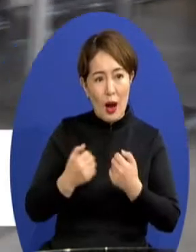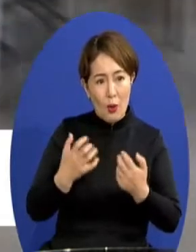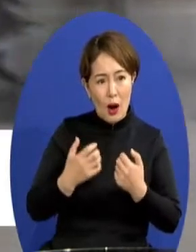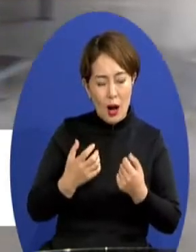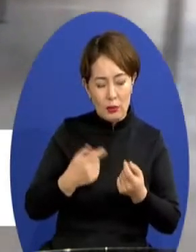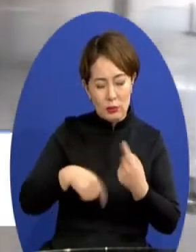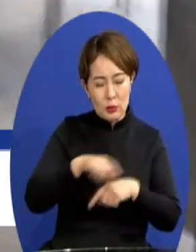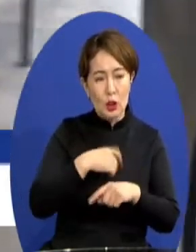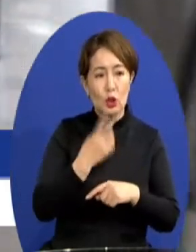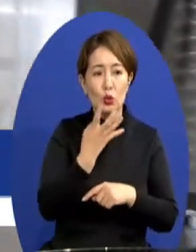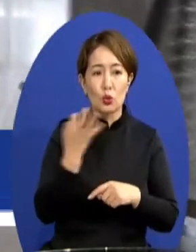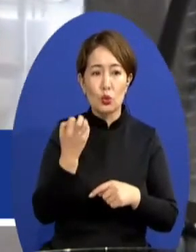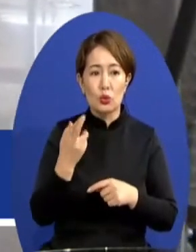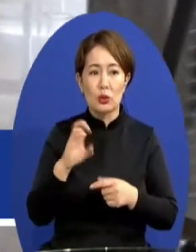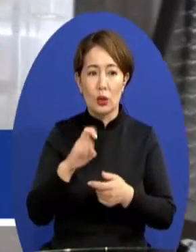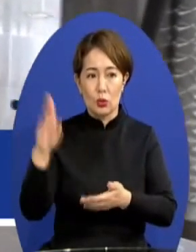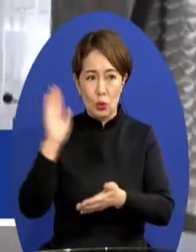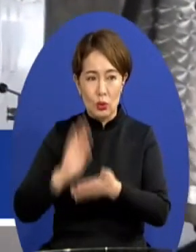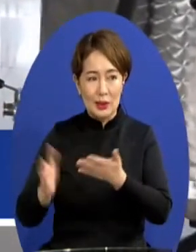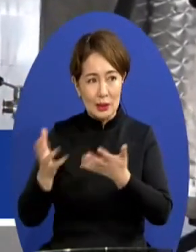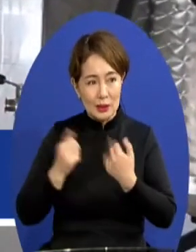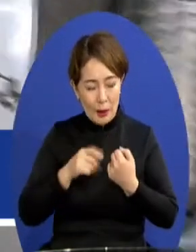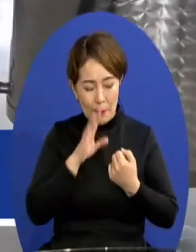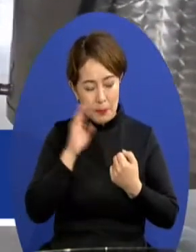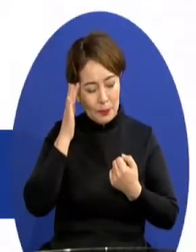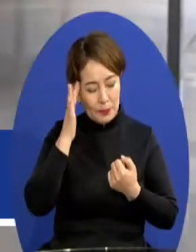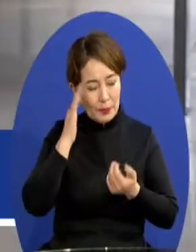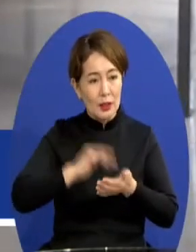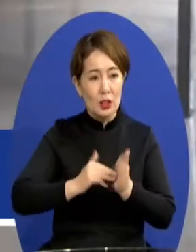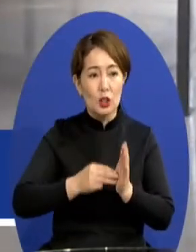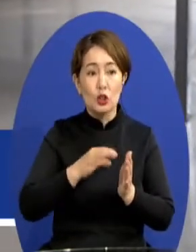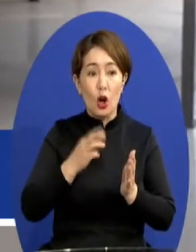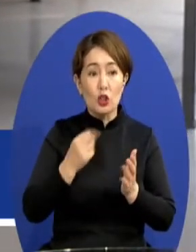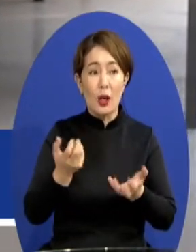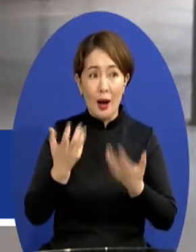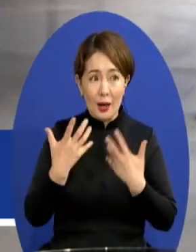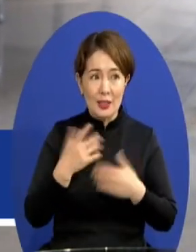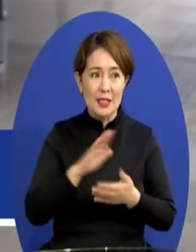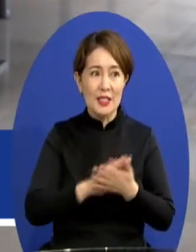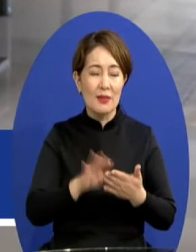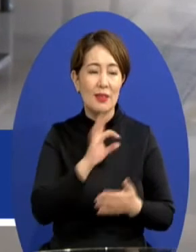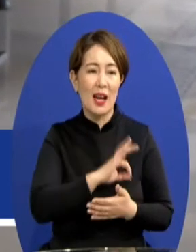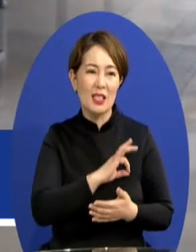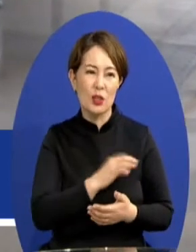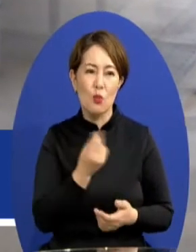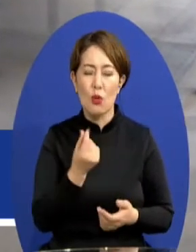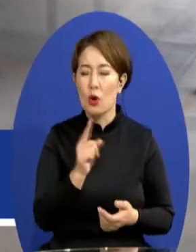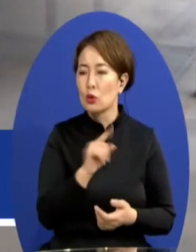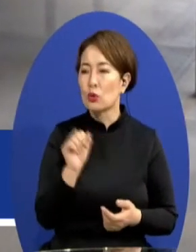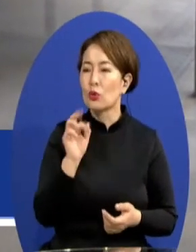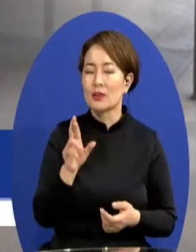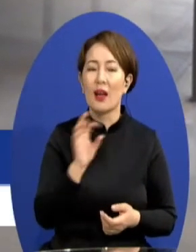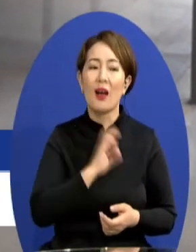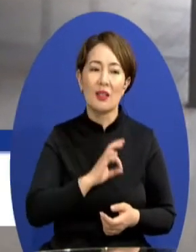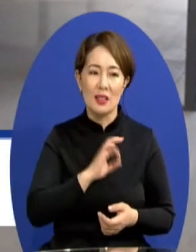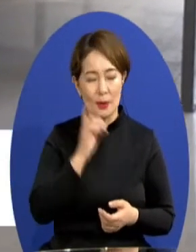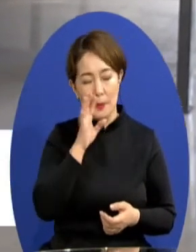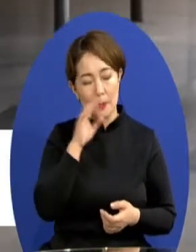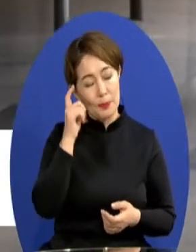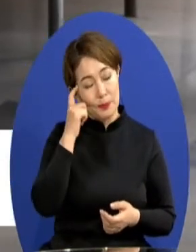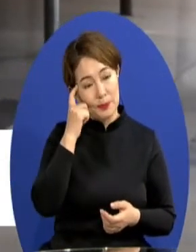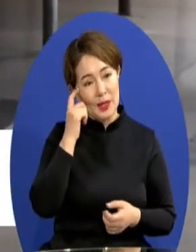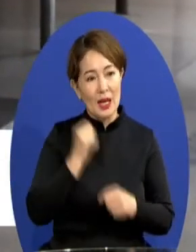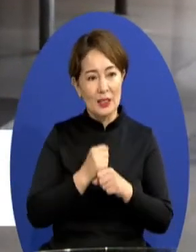төгрөний сүү худалдаж авахар юм лээ тооцоо гаргасан. Тэгээд тэндээс яг цэвэр ашиг нь бол нэг 100 орчим сая төгрөгийн ашигтай